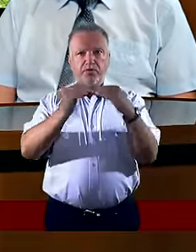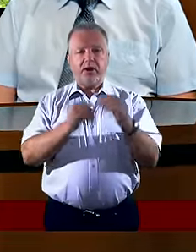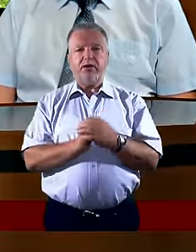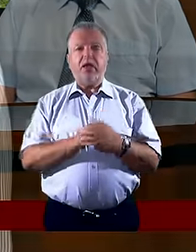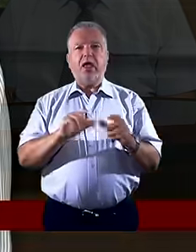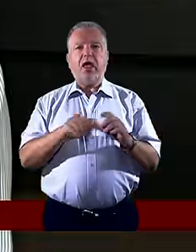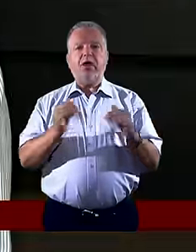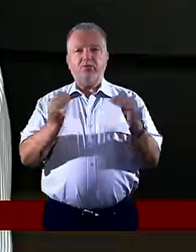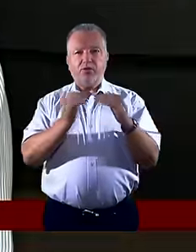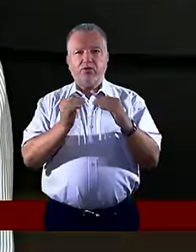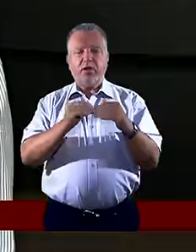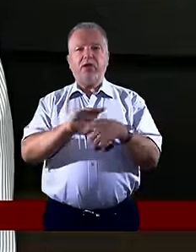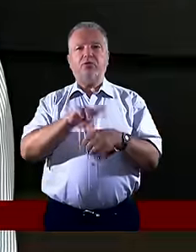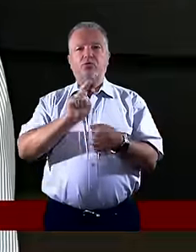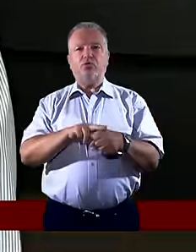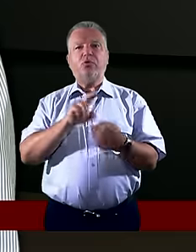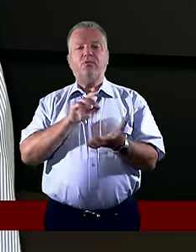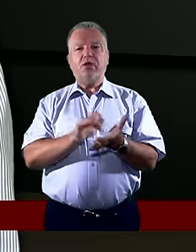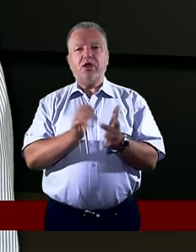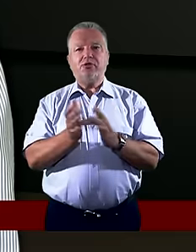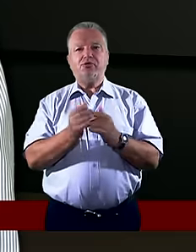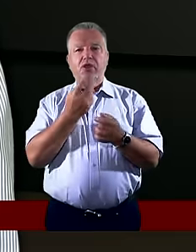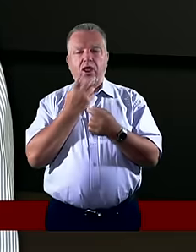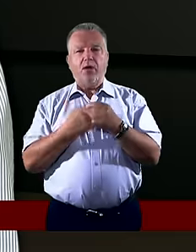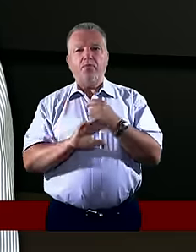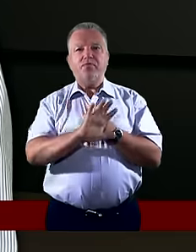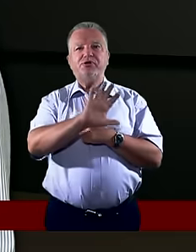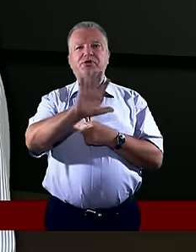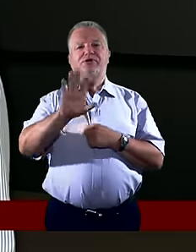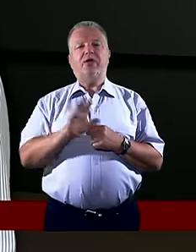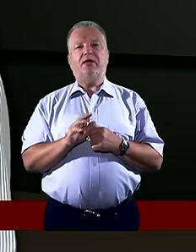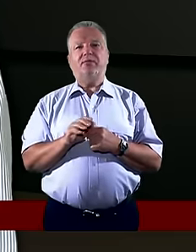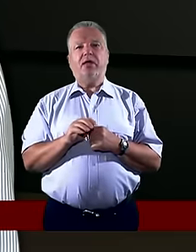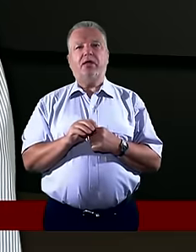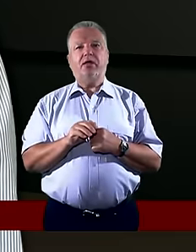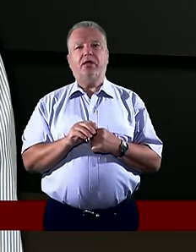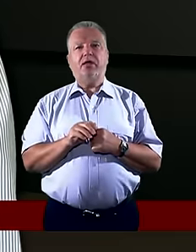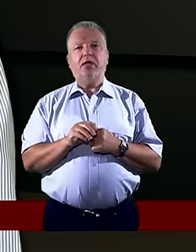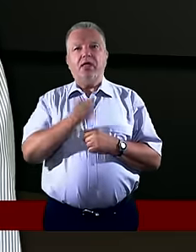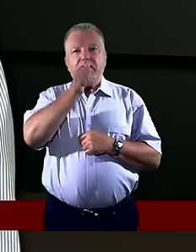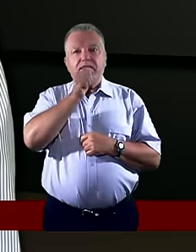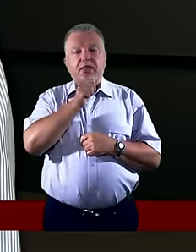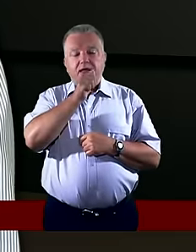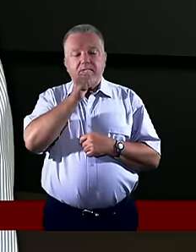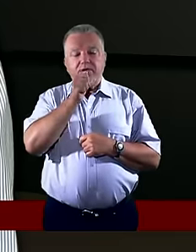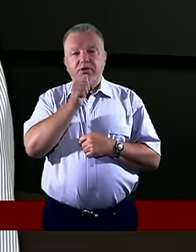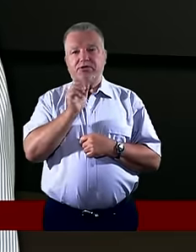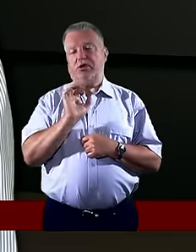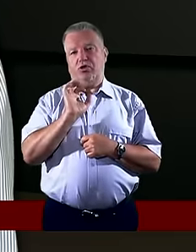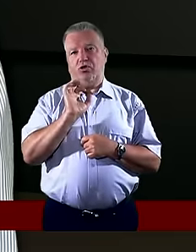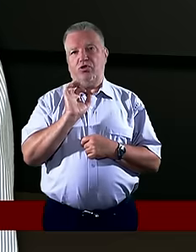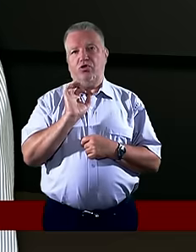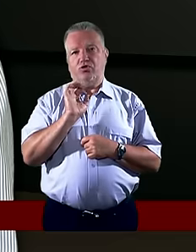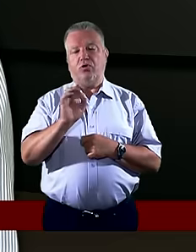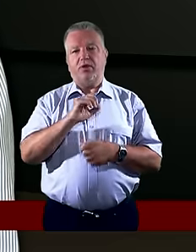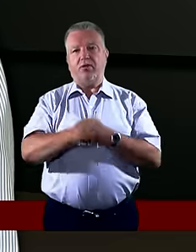jednak porównanie, w którym Pan Jezus przedstawia, no może nawet bym powiedział, tajemnicę sukcesu takiego dobrego pasterza, jakim